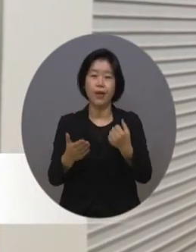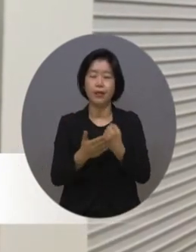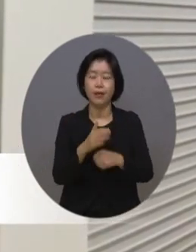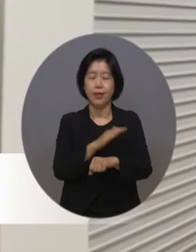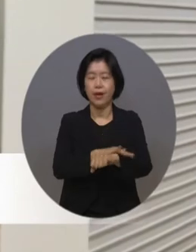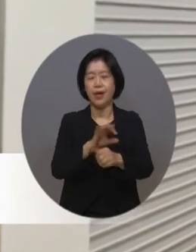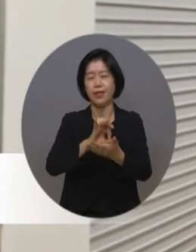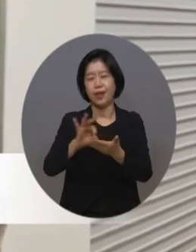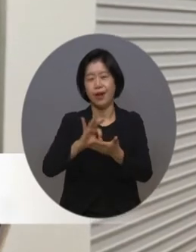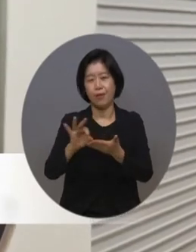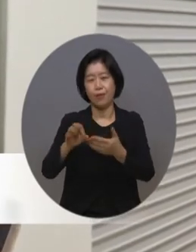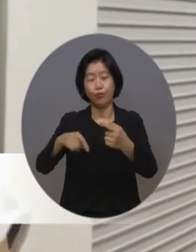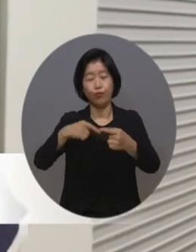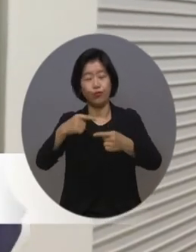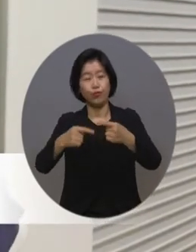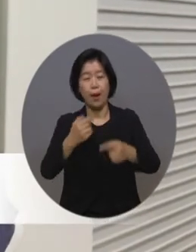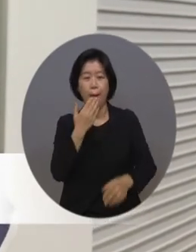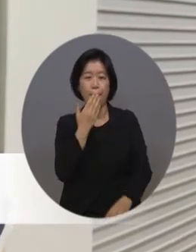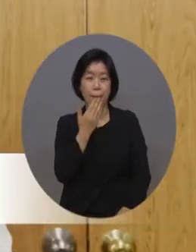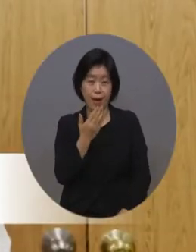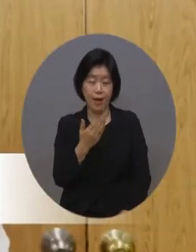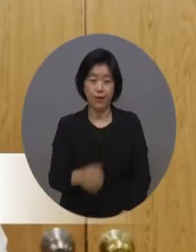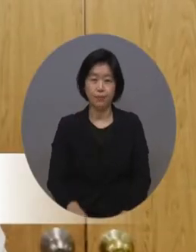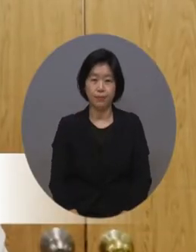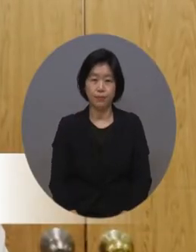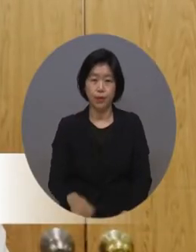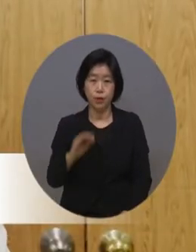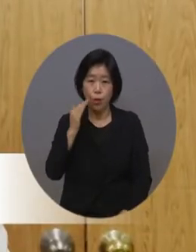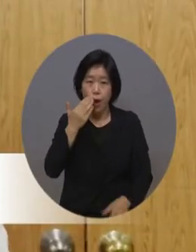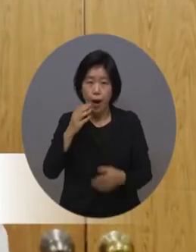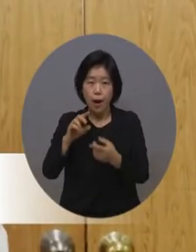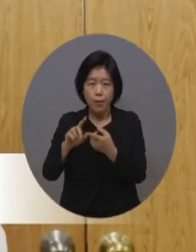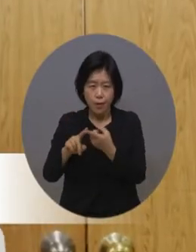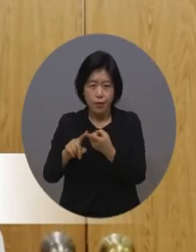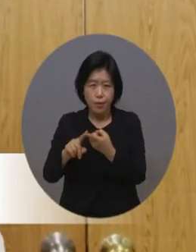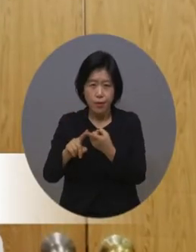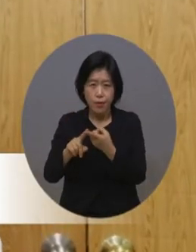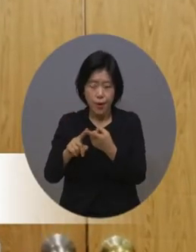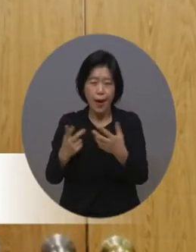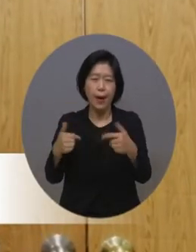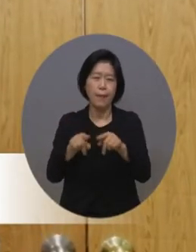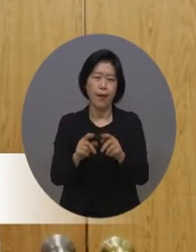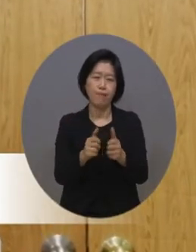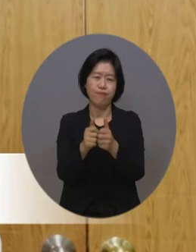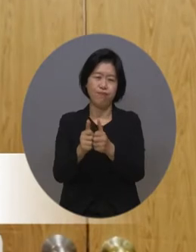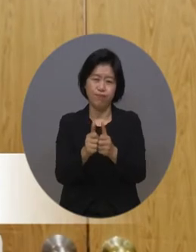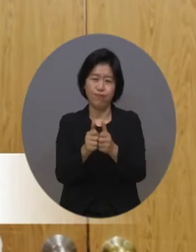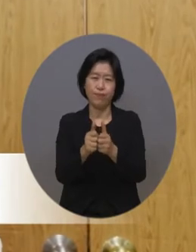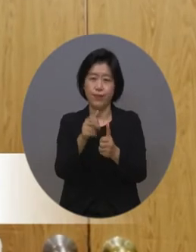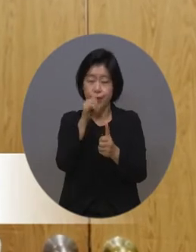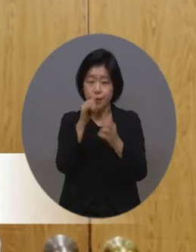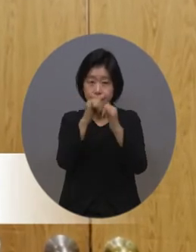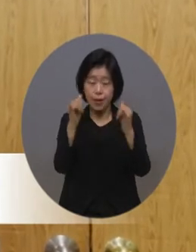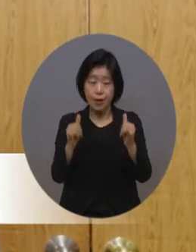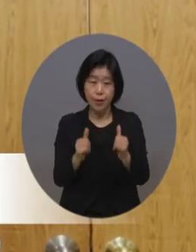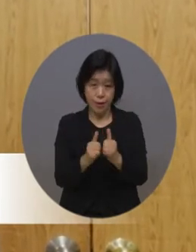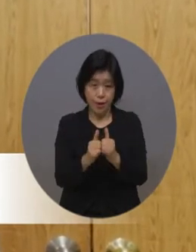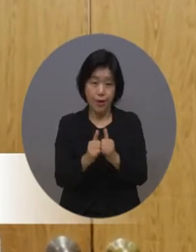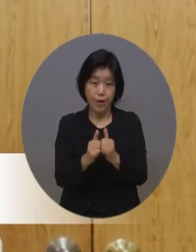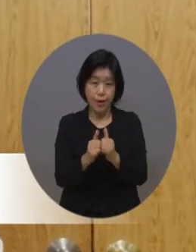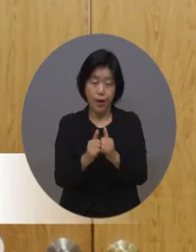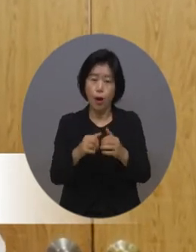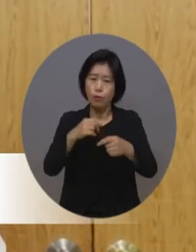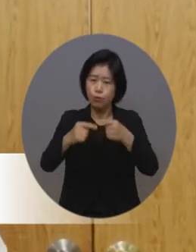잘 우리가 활용을 할 수 있을 것 같고 좀 더 농아인들과 함께 우리가 함께 살아가는 그런 사회에서 이